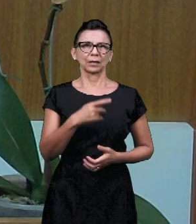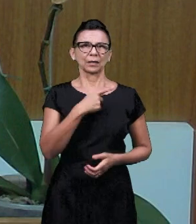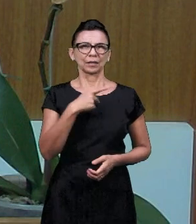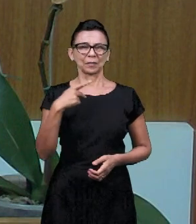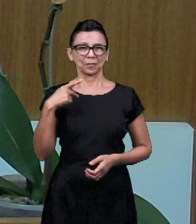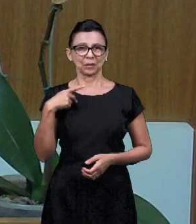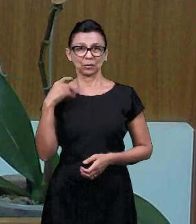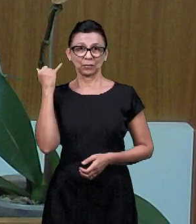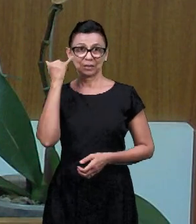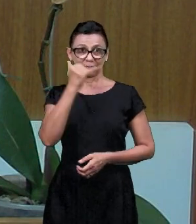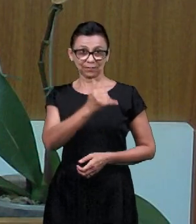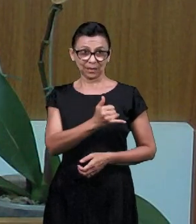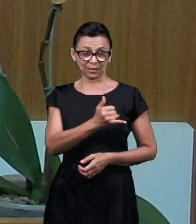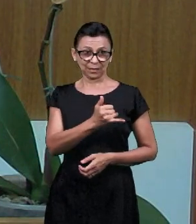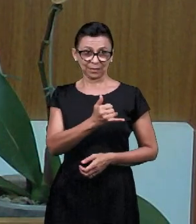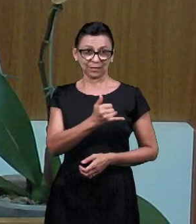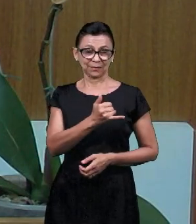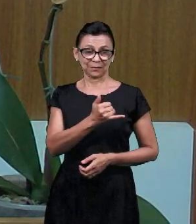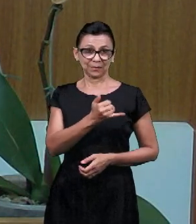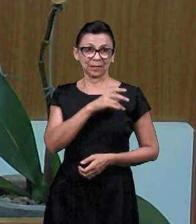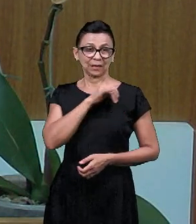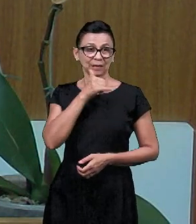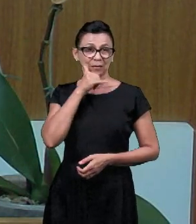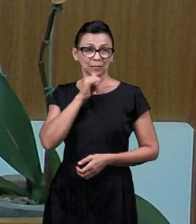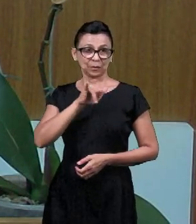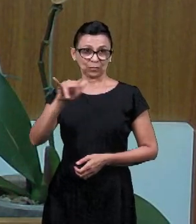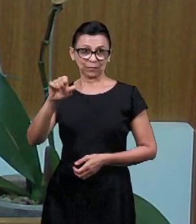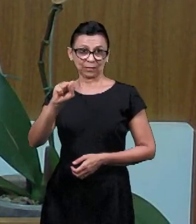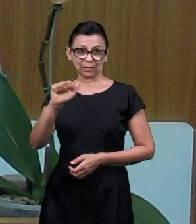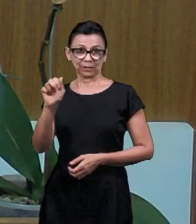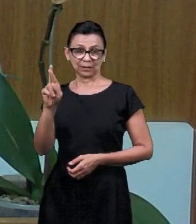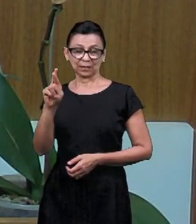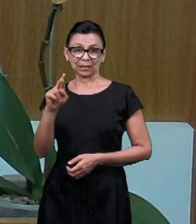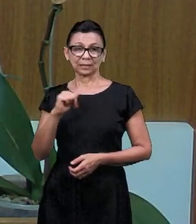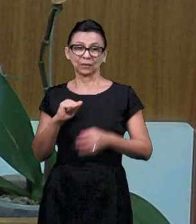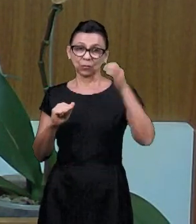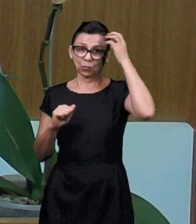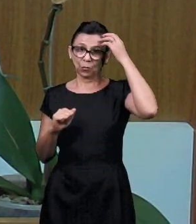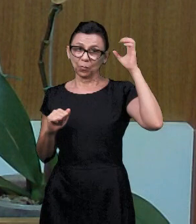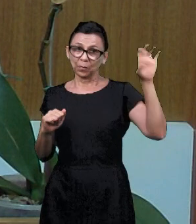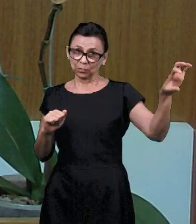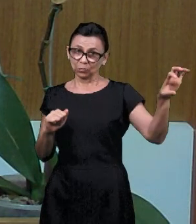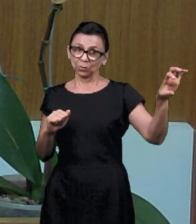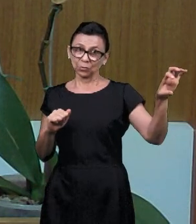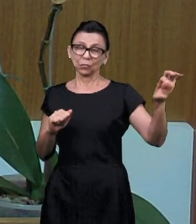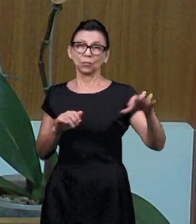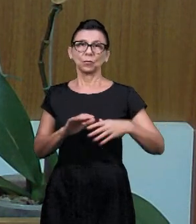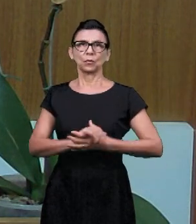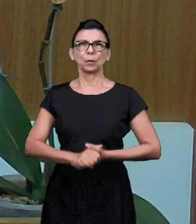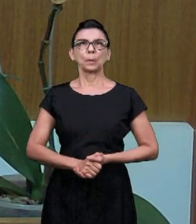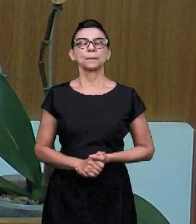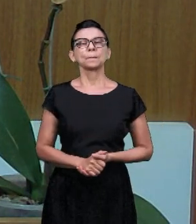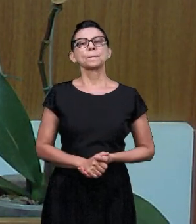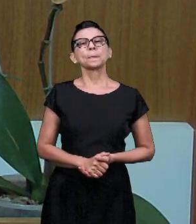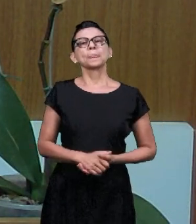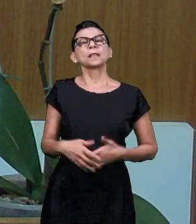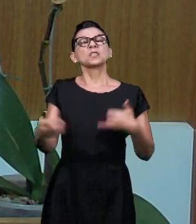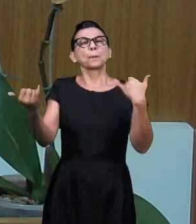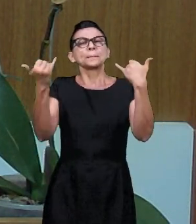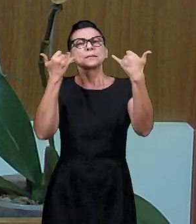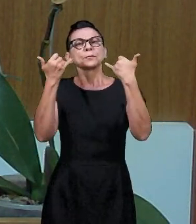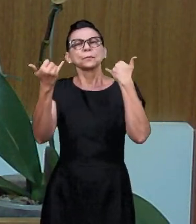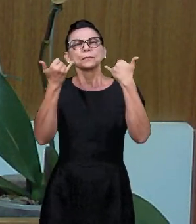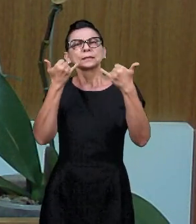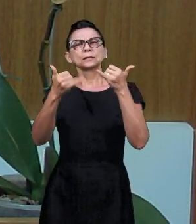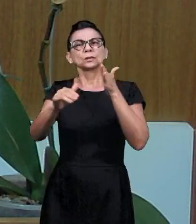pasteurs sont coupables. Mais nous sommes en train de donner les informations avec antécédence à nos pasteurs. Et les pasteurs sont